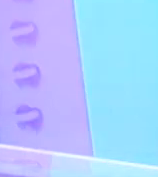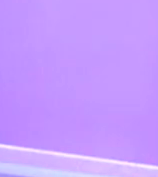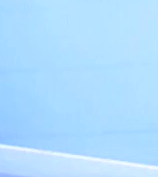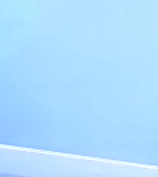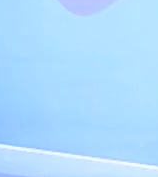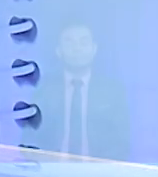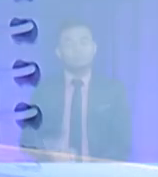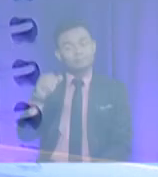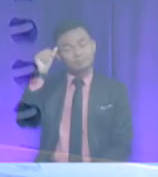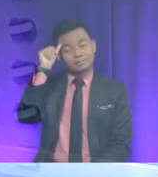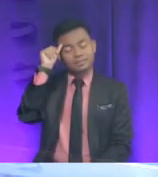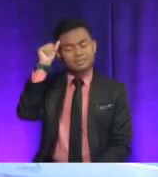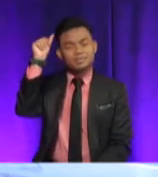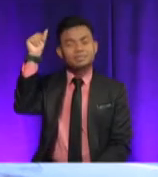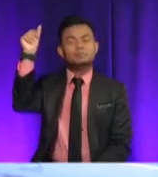Assalamualaikum